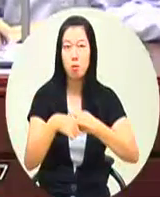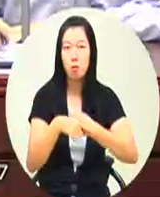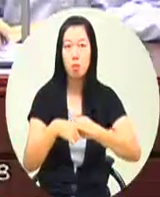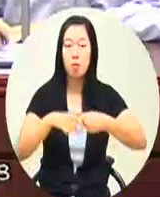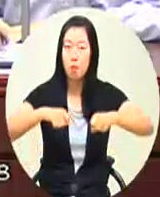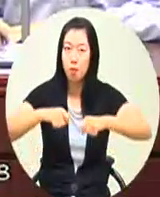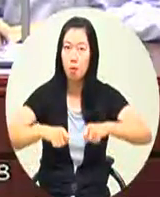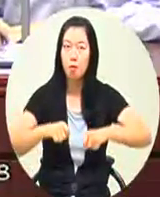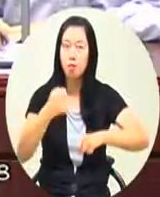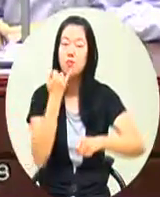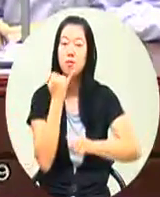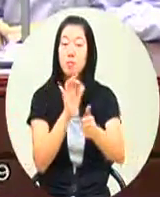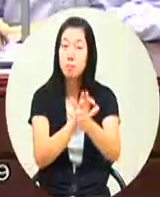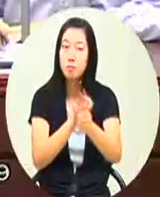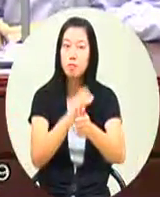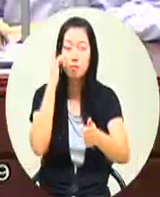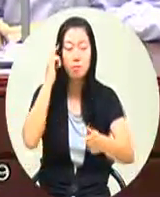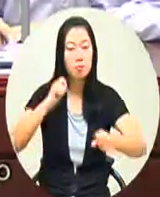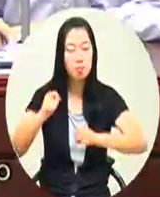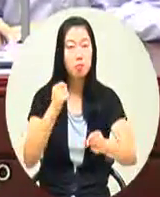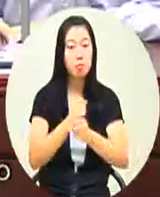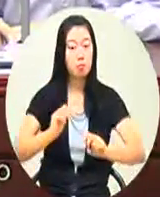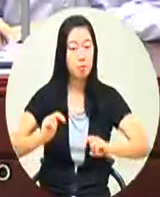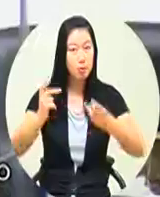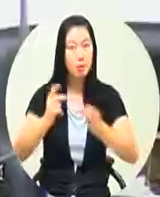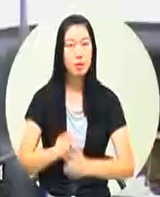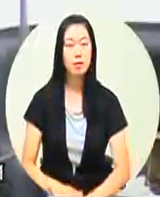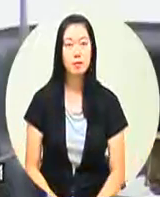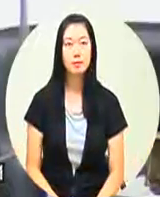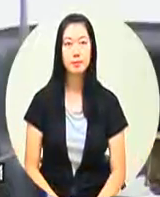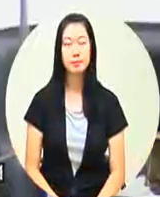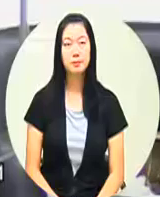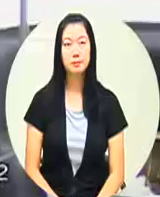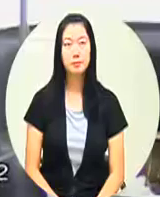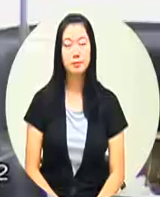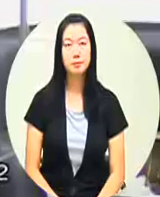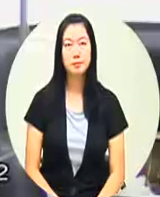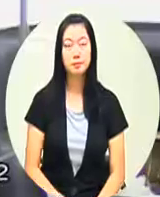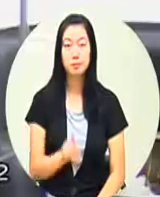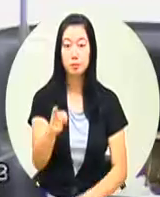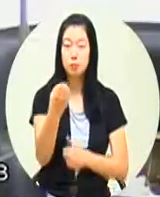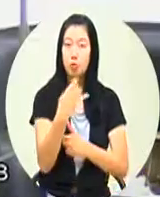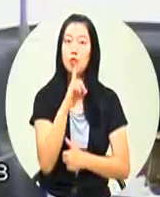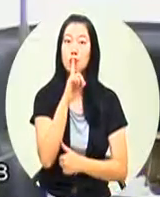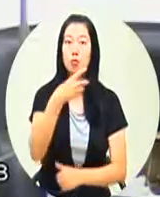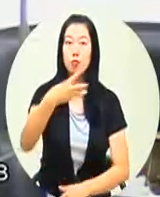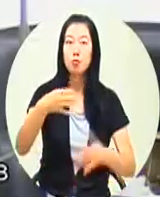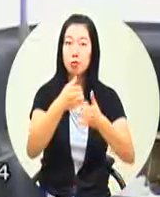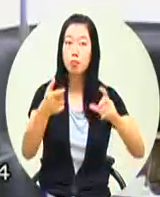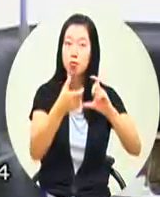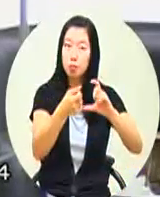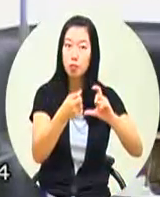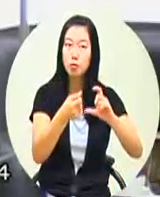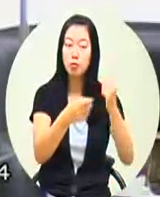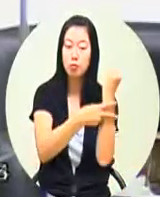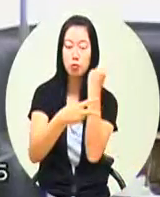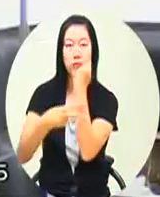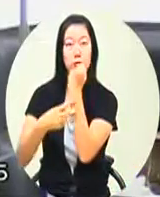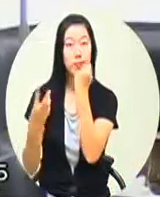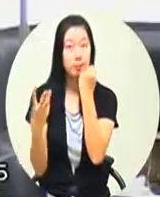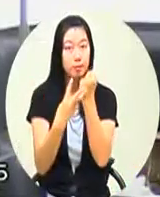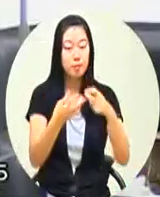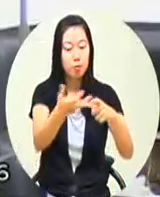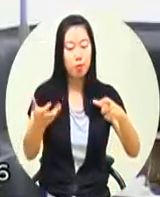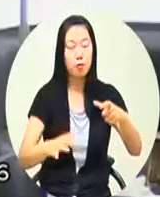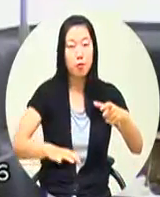有效的方案来去做改善。 那我请教一下，你说我们三民区有三立的自容池啊，